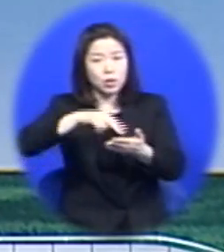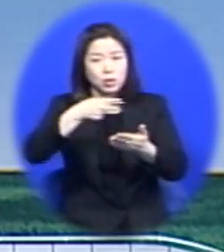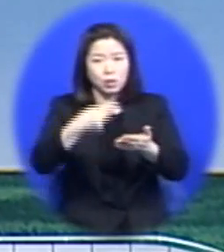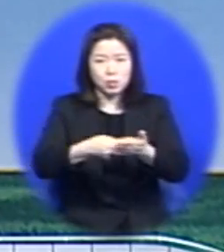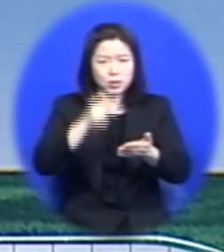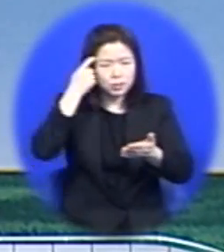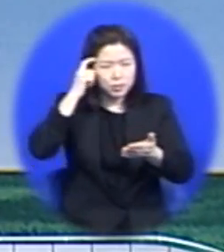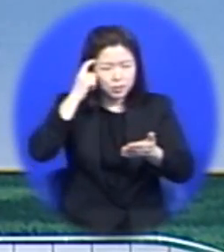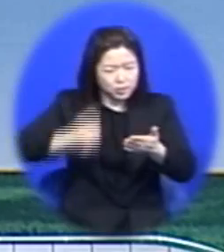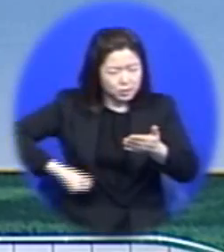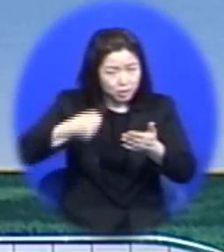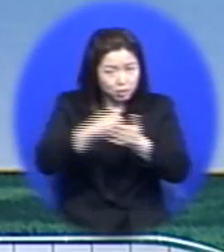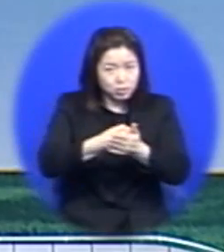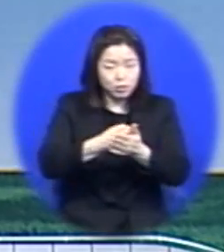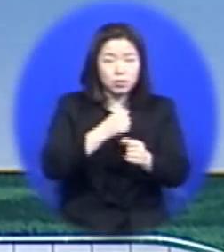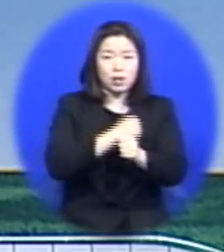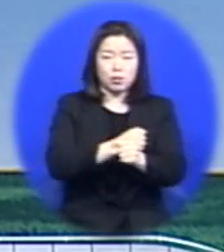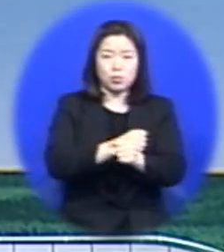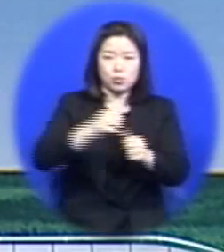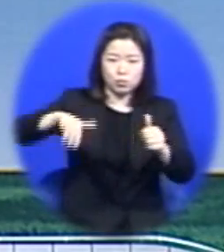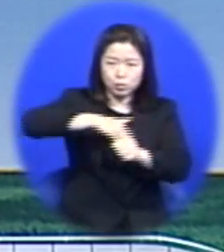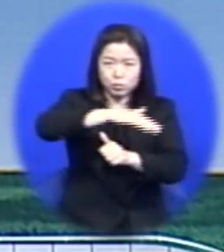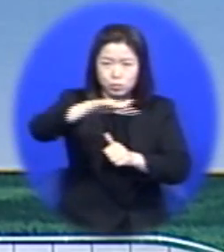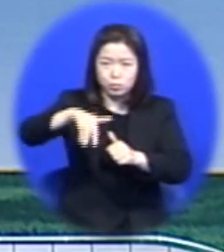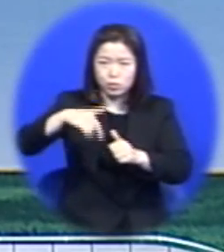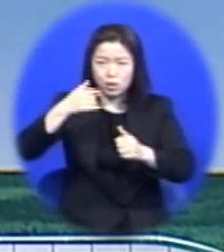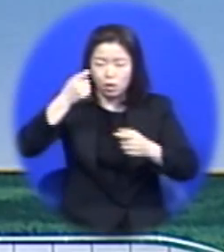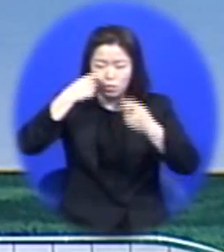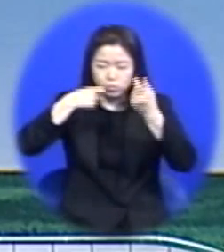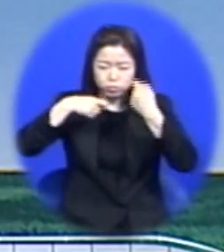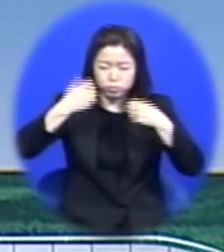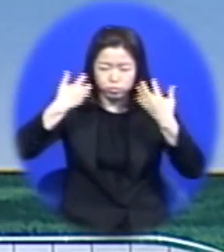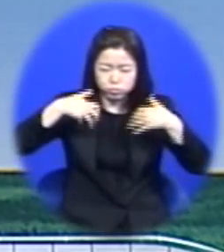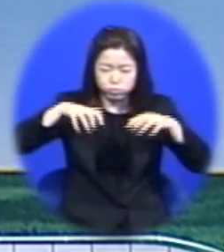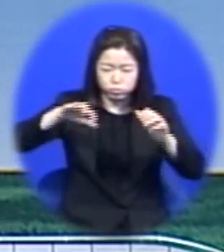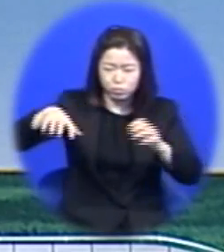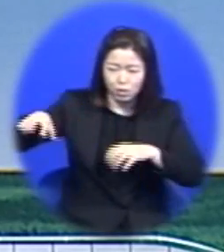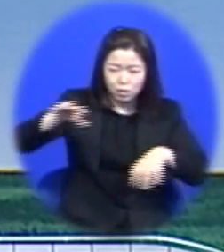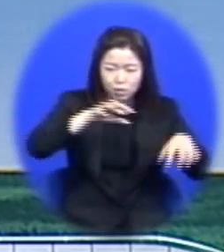넘어뜨리기로 작정을 하고 우리 주위를 우는 사자처럼 돌아다니고 있기 때문입니다.